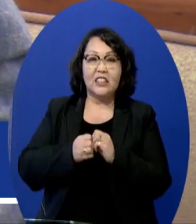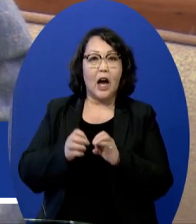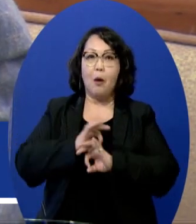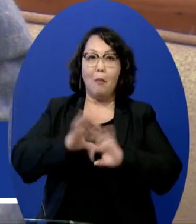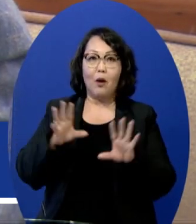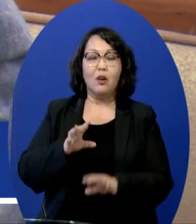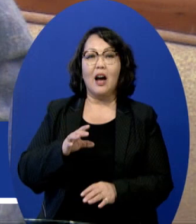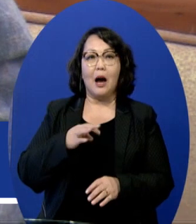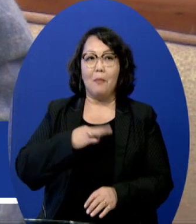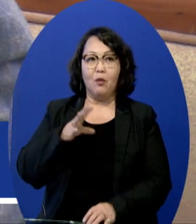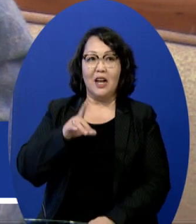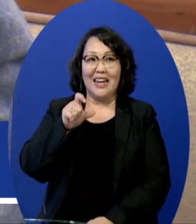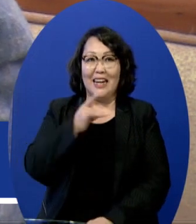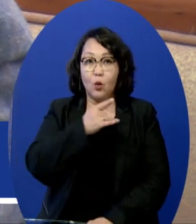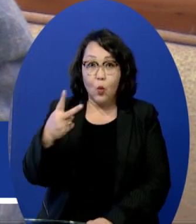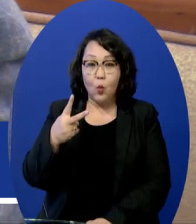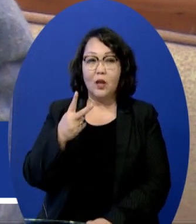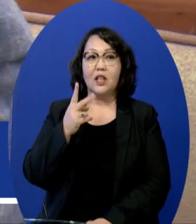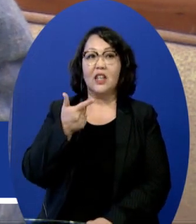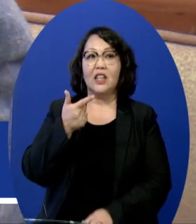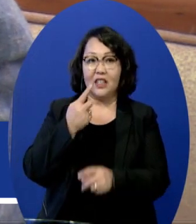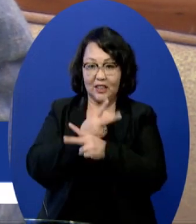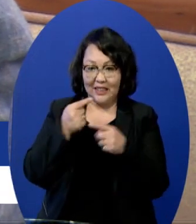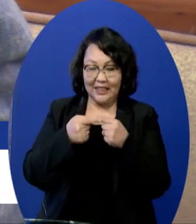нэр дэвшэхгүй байна гэдэг бол нэг зарчим үйлчлэх ёстой юм аа.